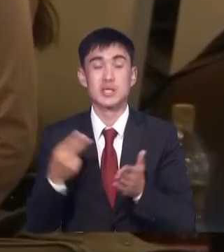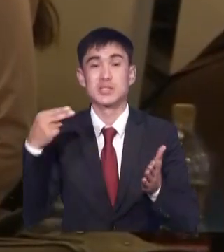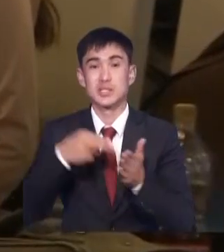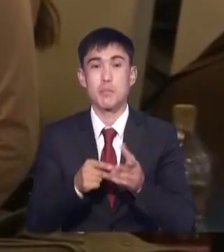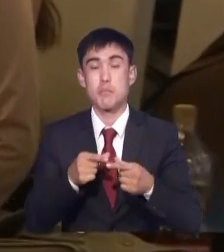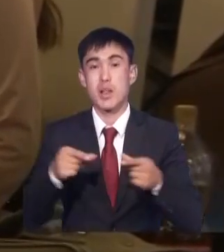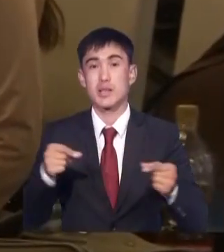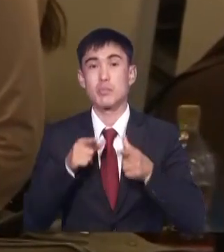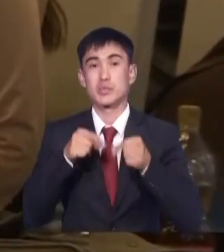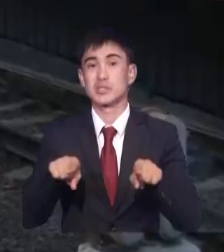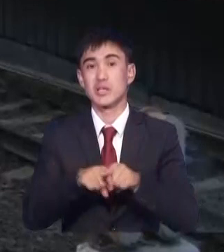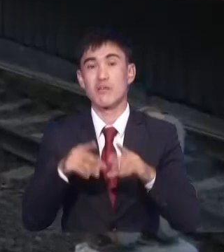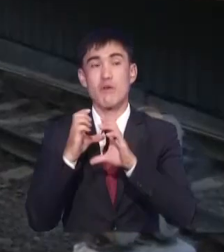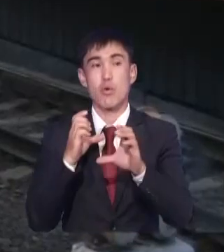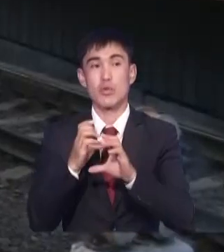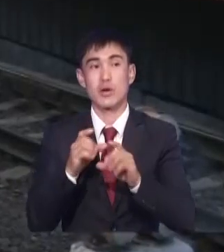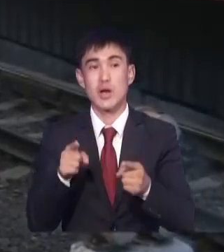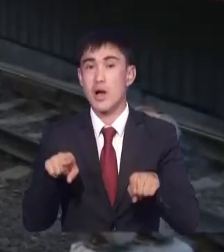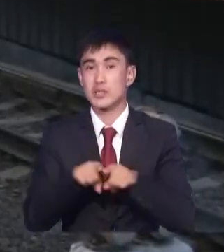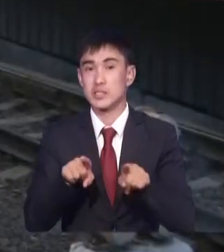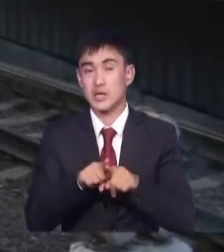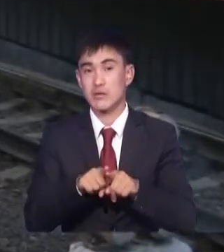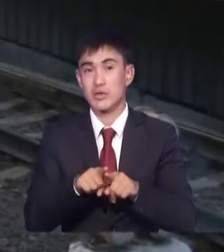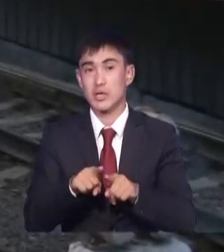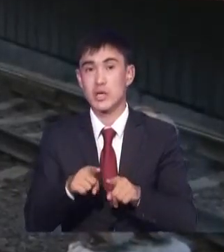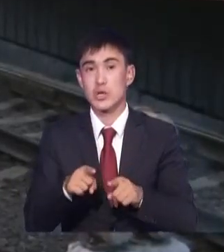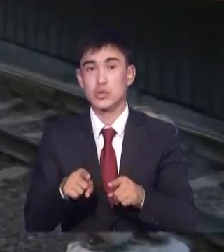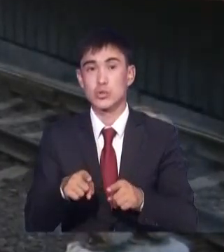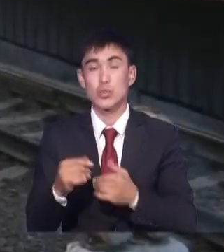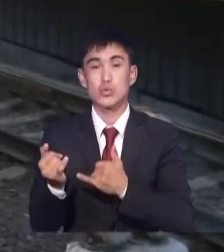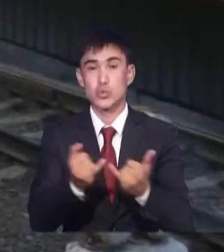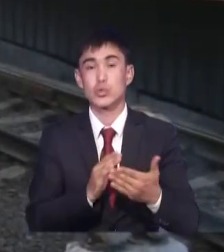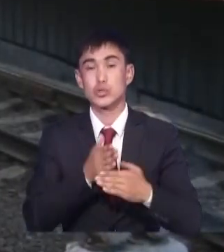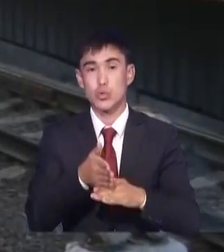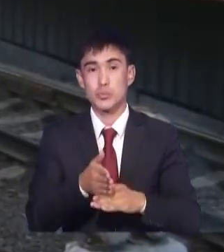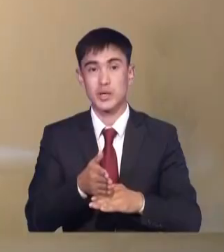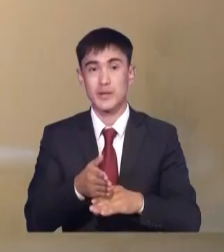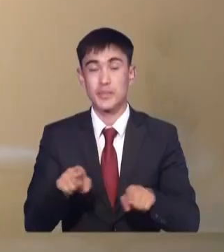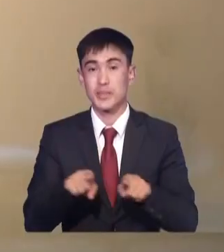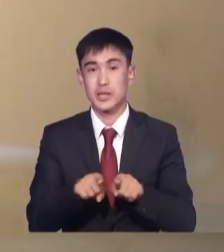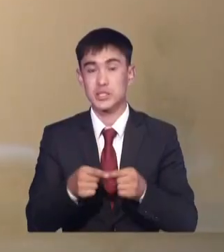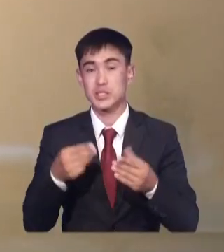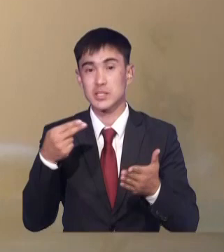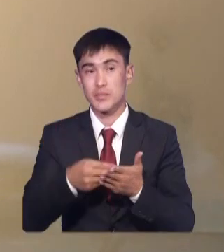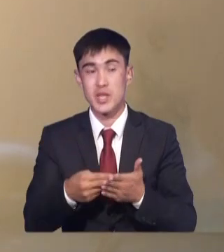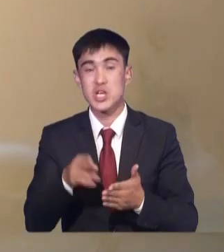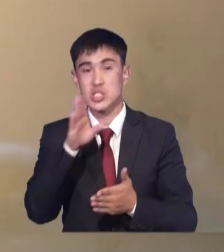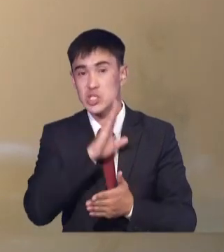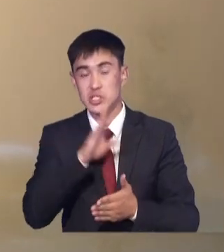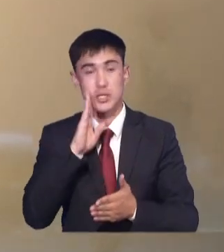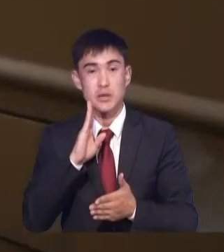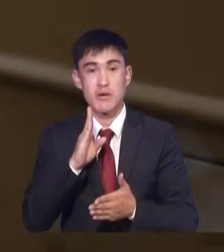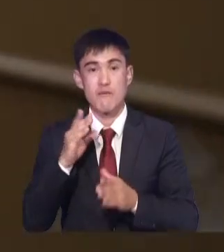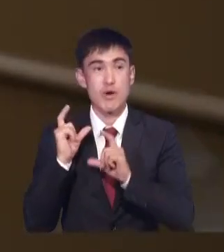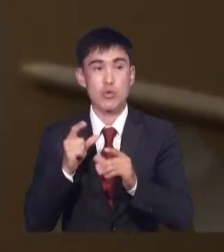билетов на поездку в таких вагонах не отличается от обычной, что делает услугу доступной для всех. Однако в женские вагоны билеты